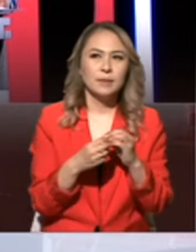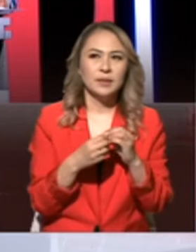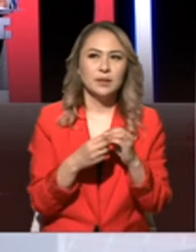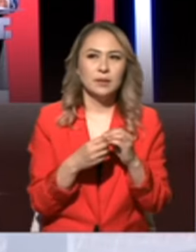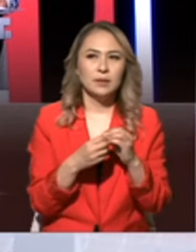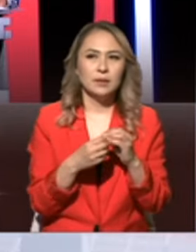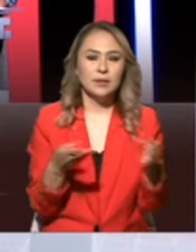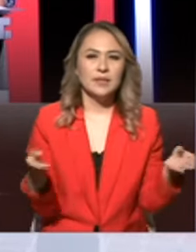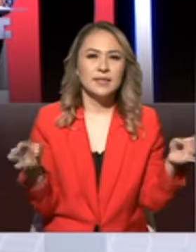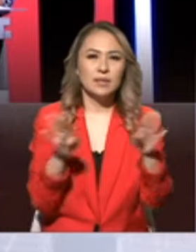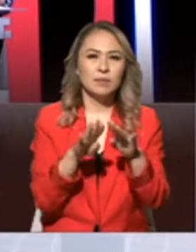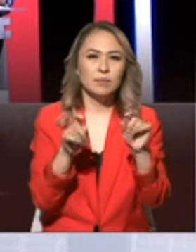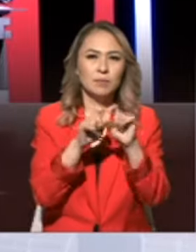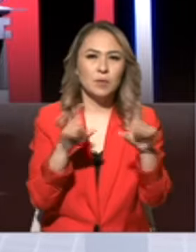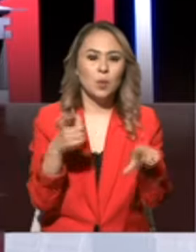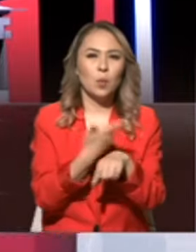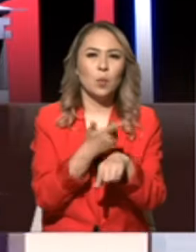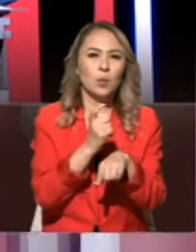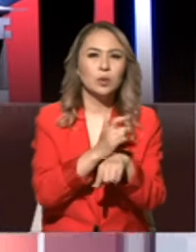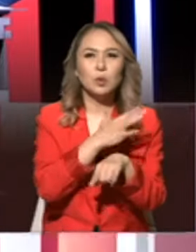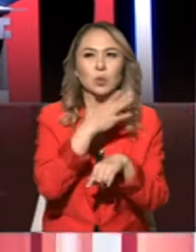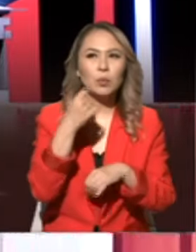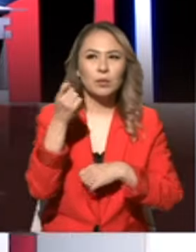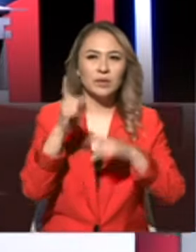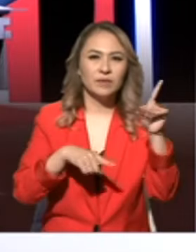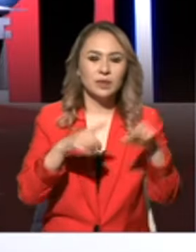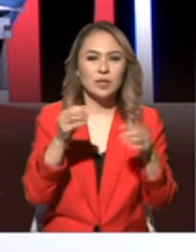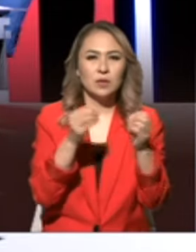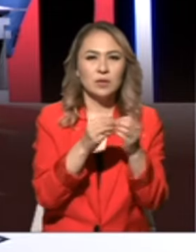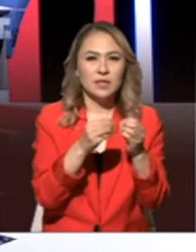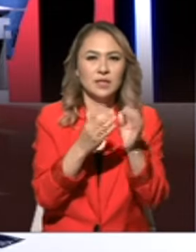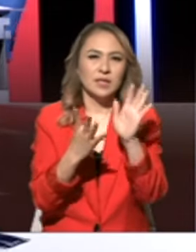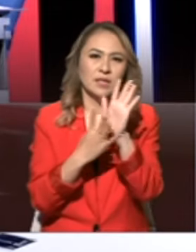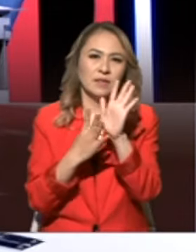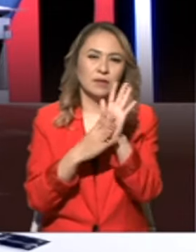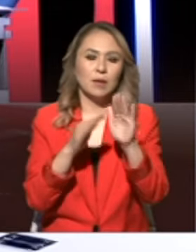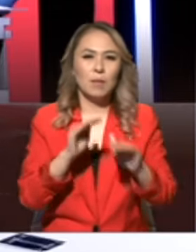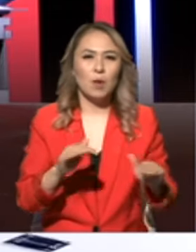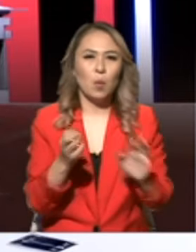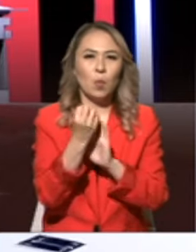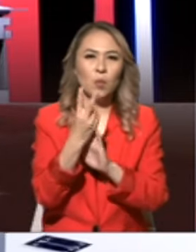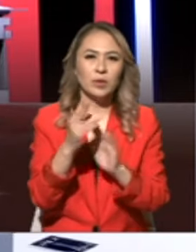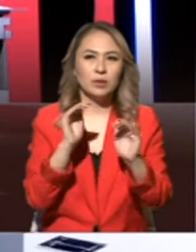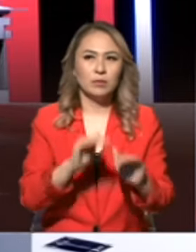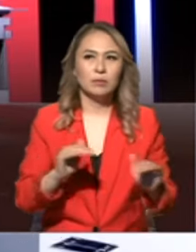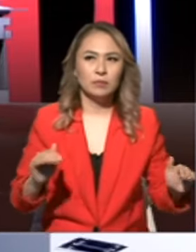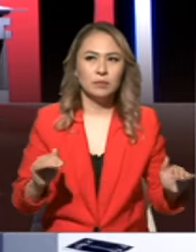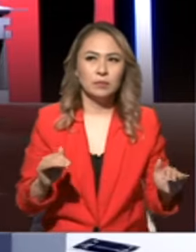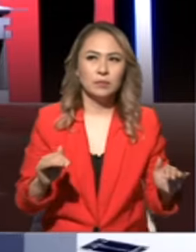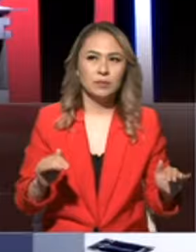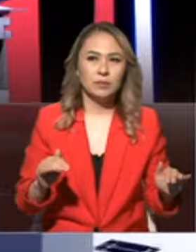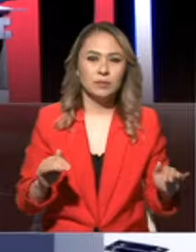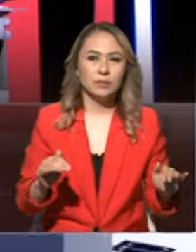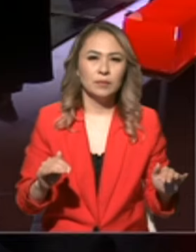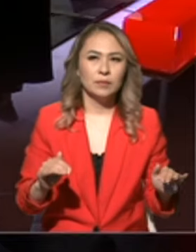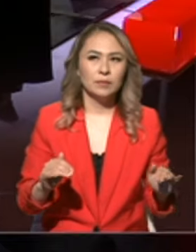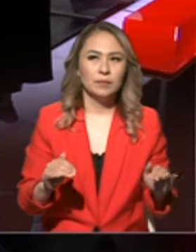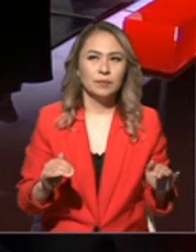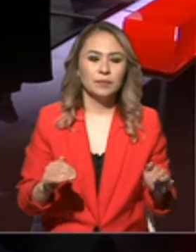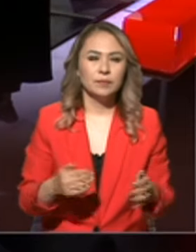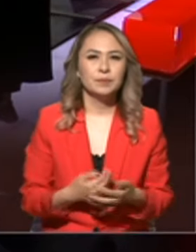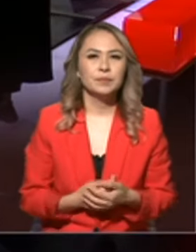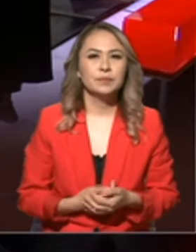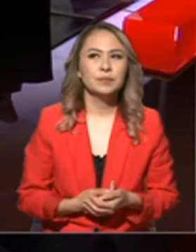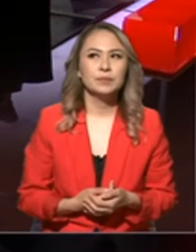табылайын деп тұрған мектептер өте көп. Кейбір мектептерде 10 бала, 9 бала, 12 бала. Бүтін мектепте? Мектеп деген ол,